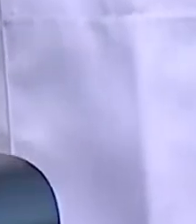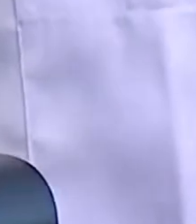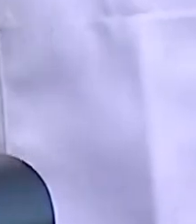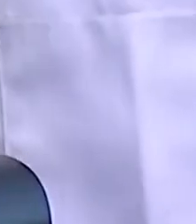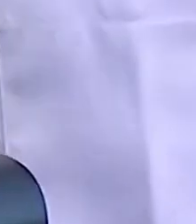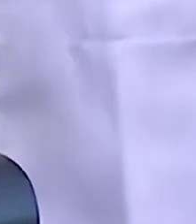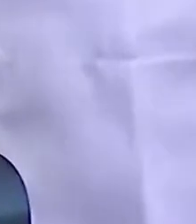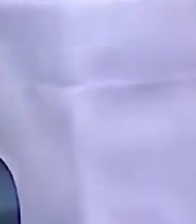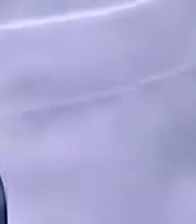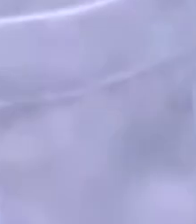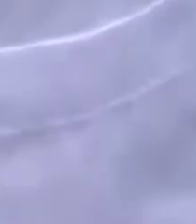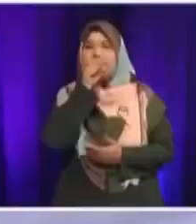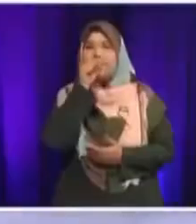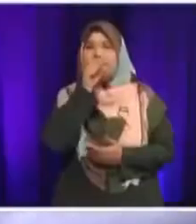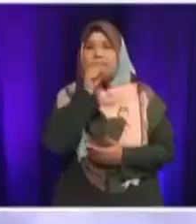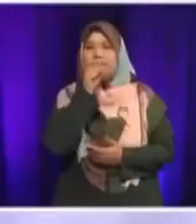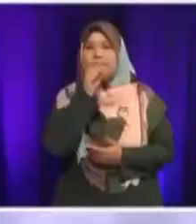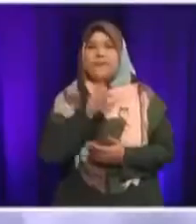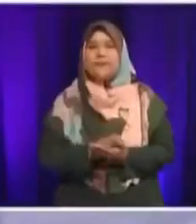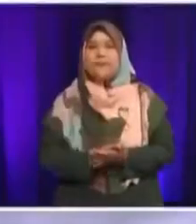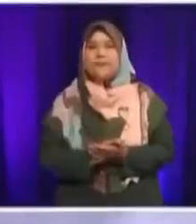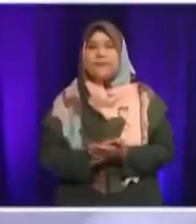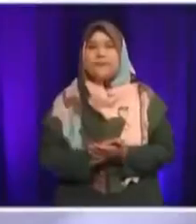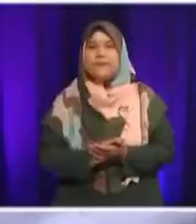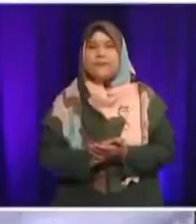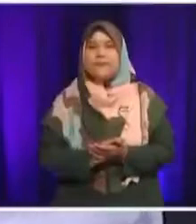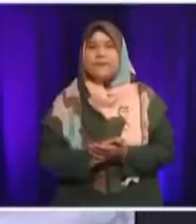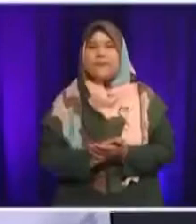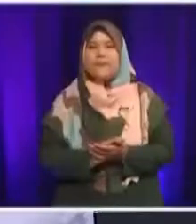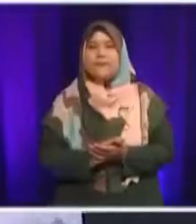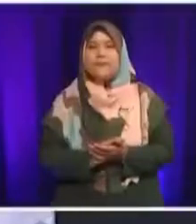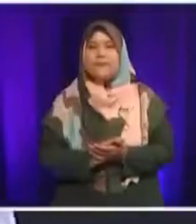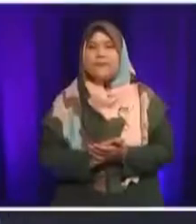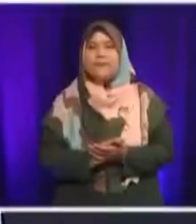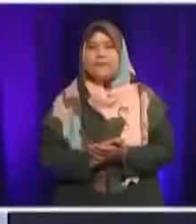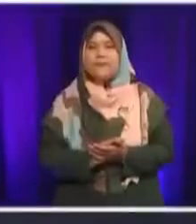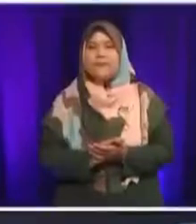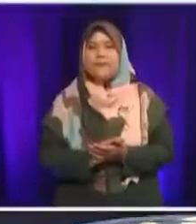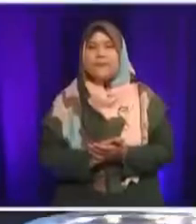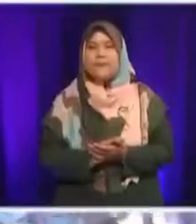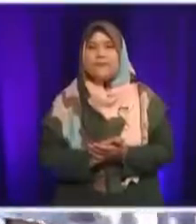Senangnya dalam hati dapat carikan coklat